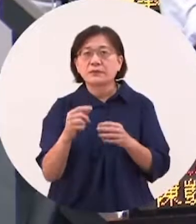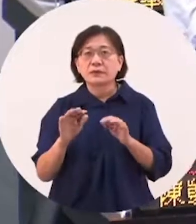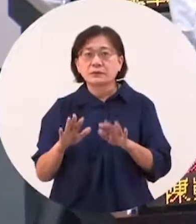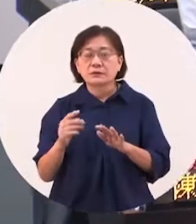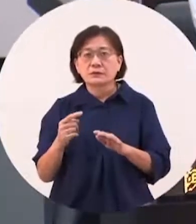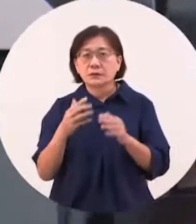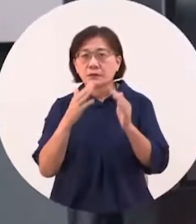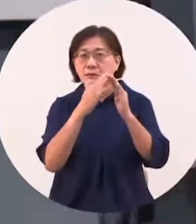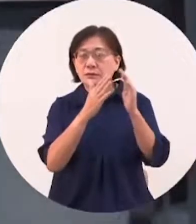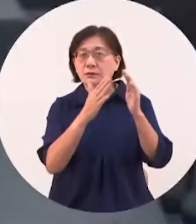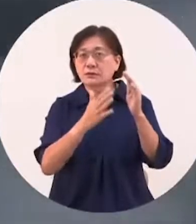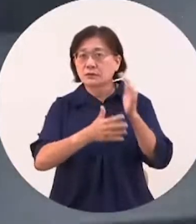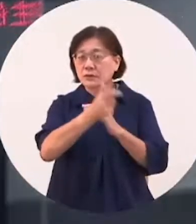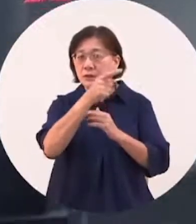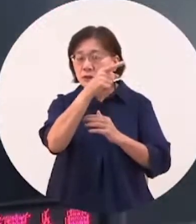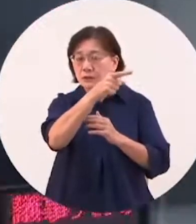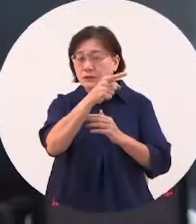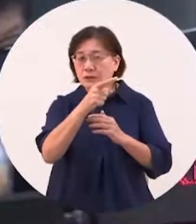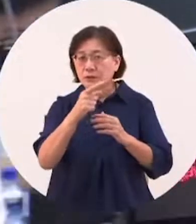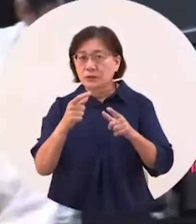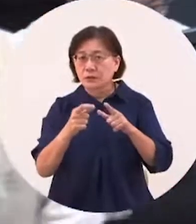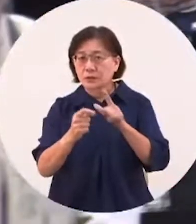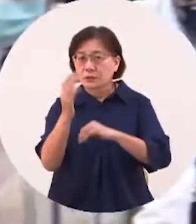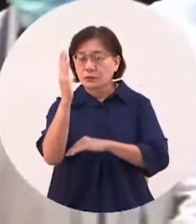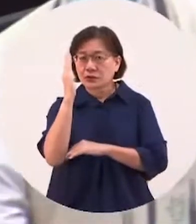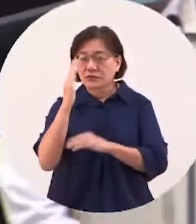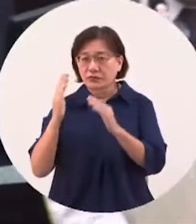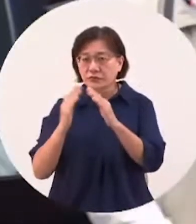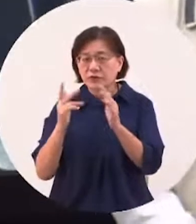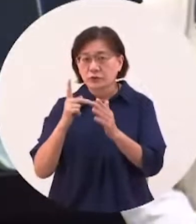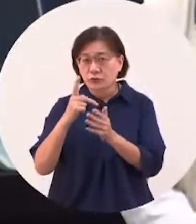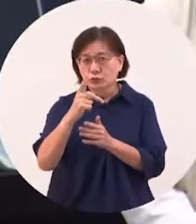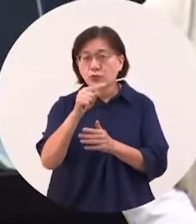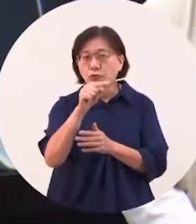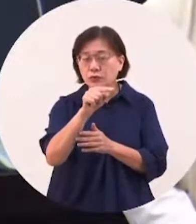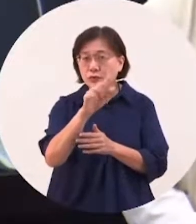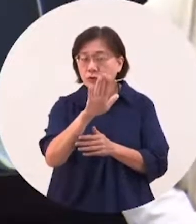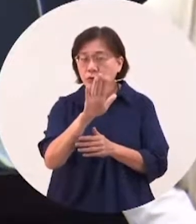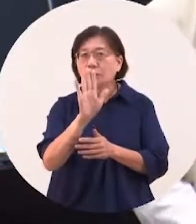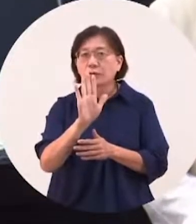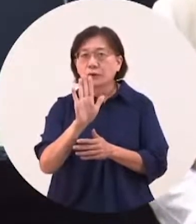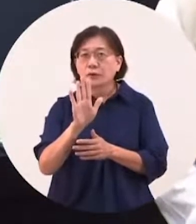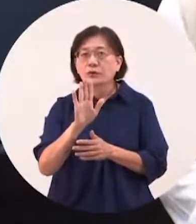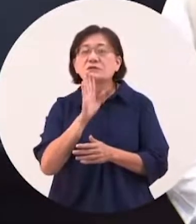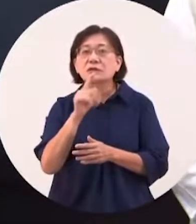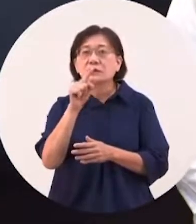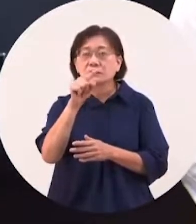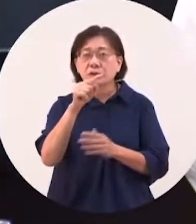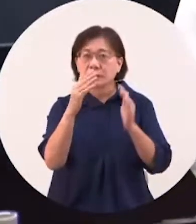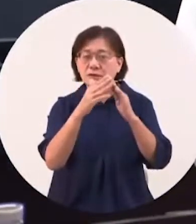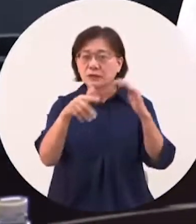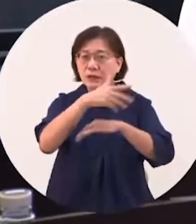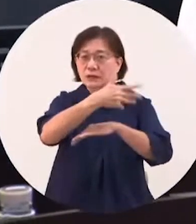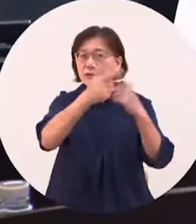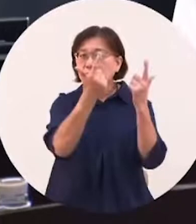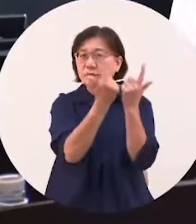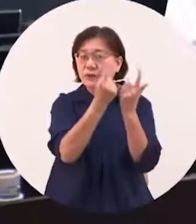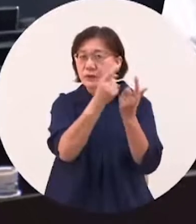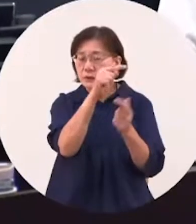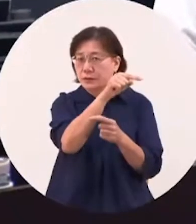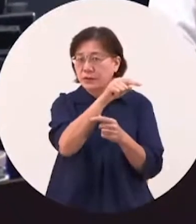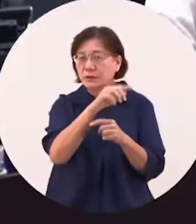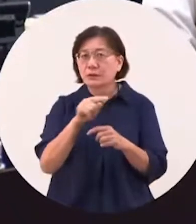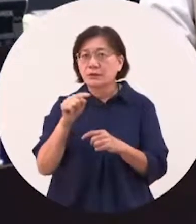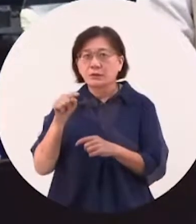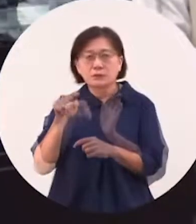家宿舍无？ 有。 这是依法哦，你处理客吧，哦。啊，当然，你台南你